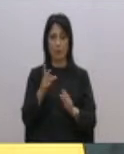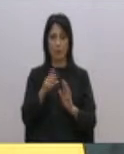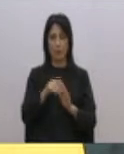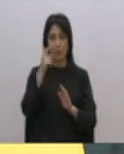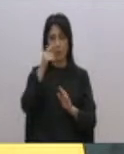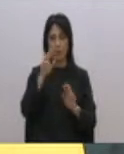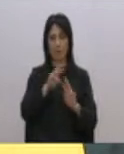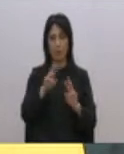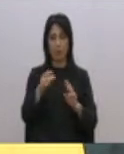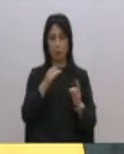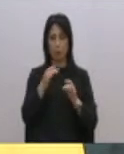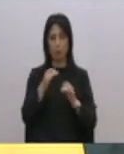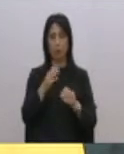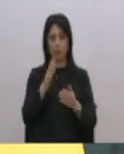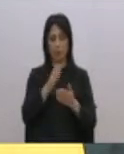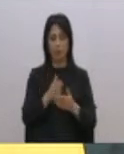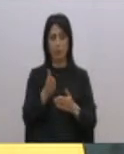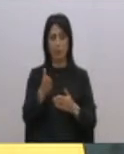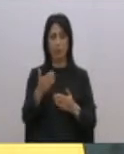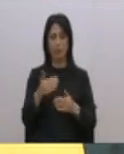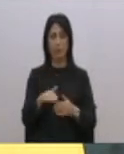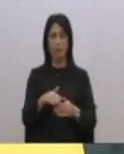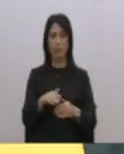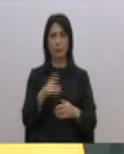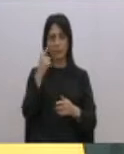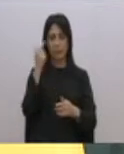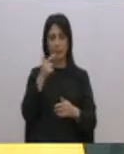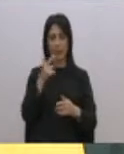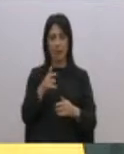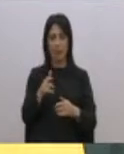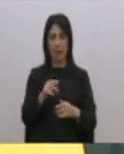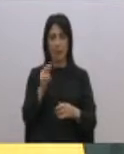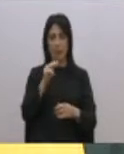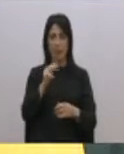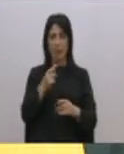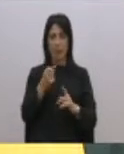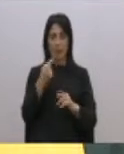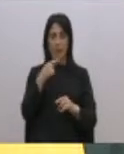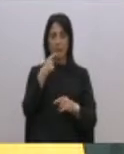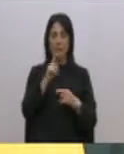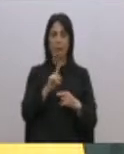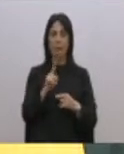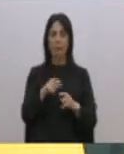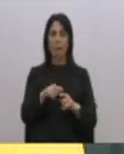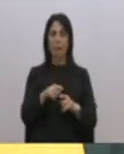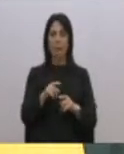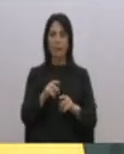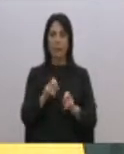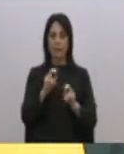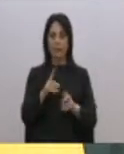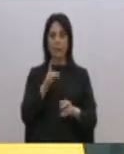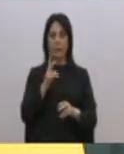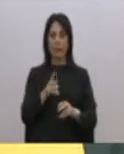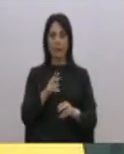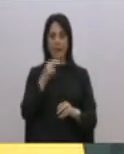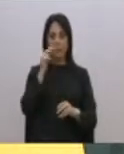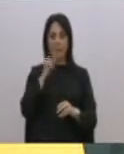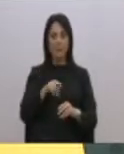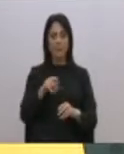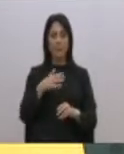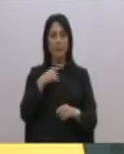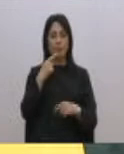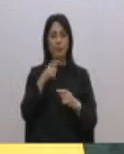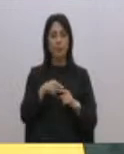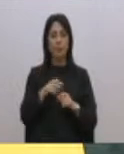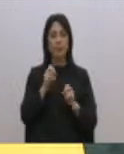განათლების სამინისტროსთან კონსულტაციების რეჟიმში გავიაროთ ეს საკითხი და მოგესწრებით, რომ საუბრობდი რომ აი საშიშროების მაღალ რისკის მჭარდებულებისთვის, როცა ჩვენ